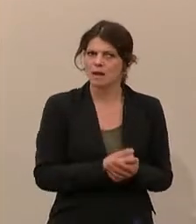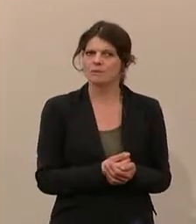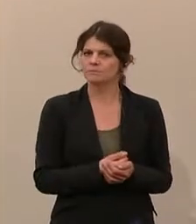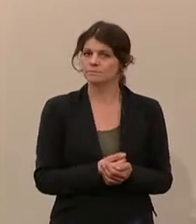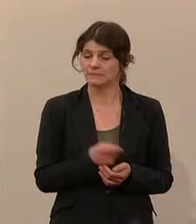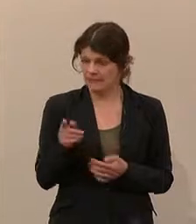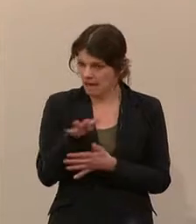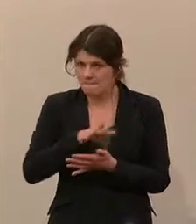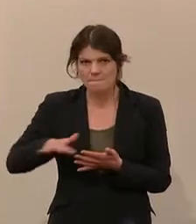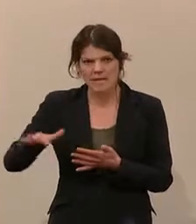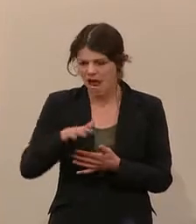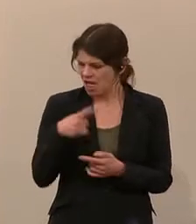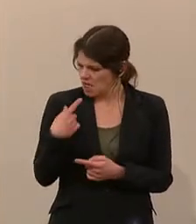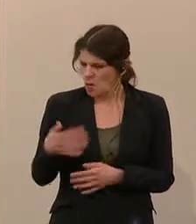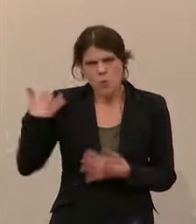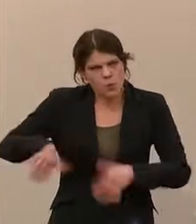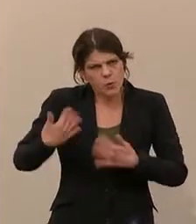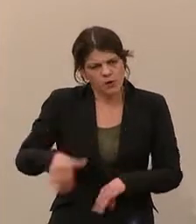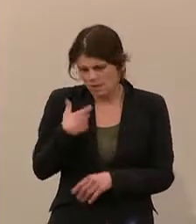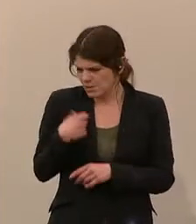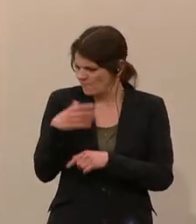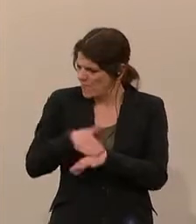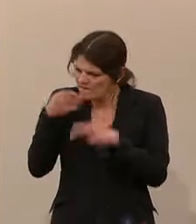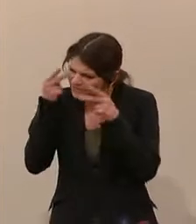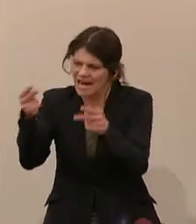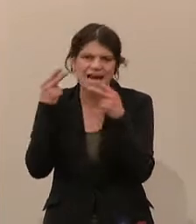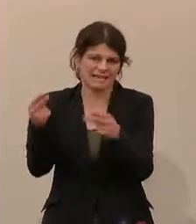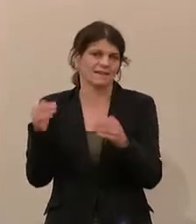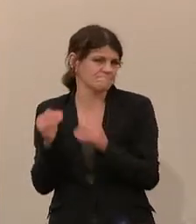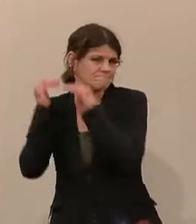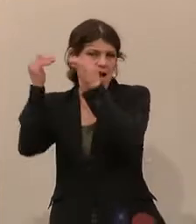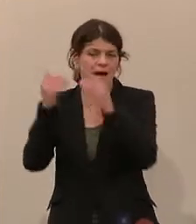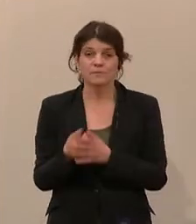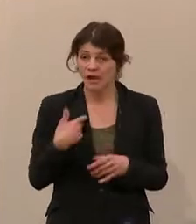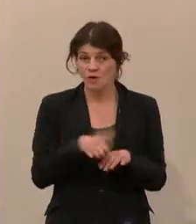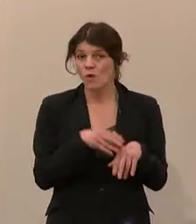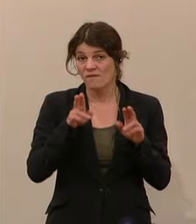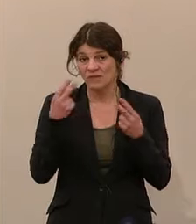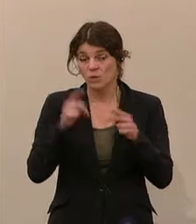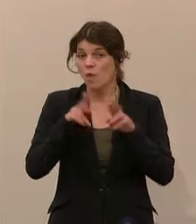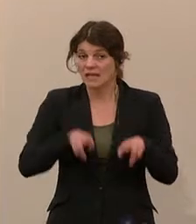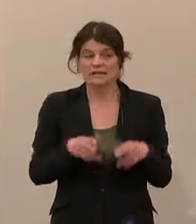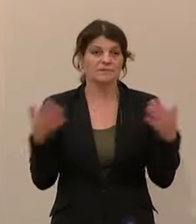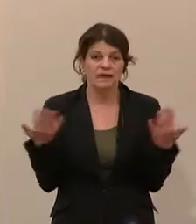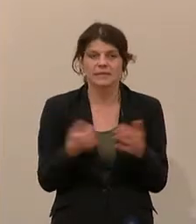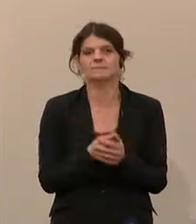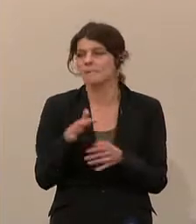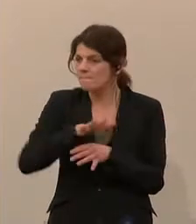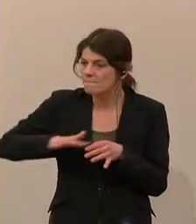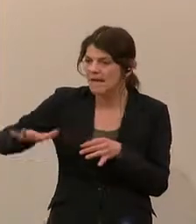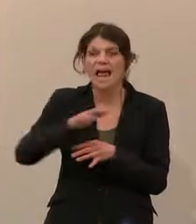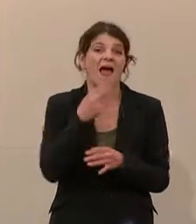diesen Bereich ganz, ganz oben auf seiner persönlichen Prioritätenliste hat. Und das finde ich wichtig und richtig, nämlich den